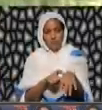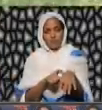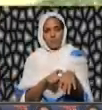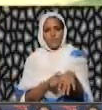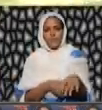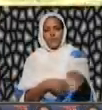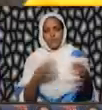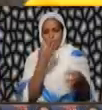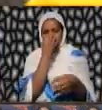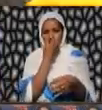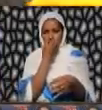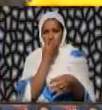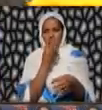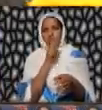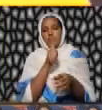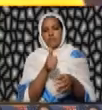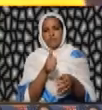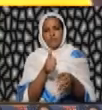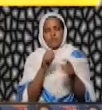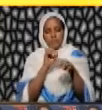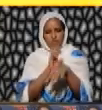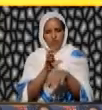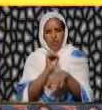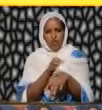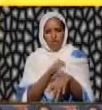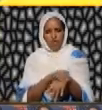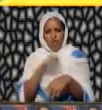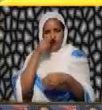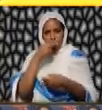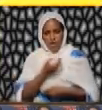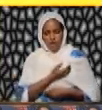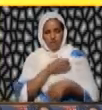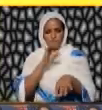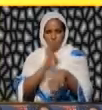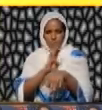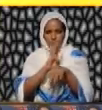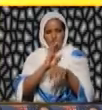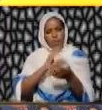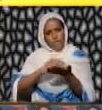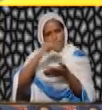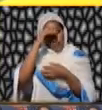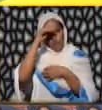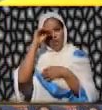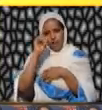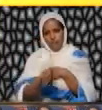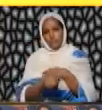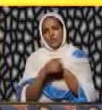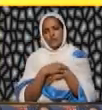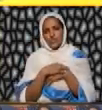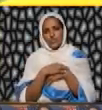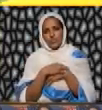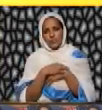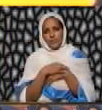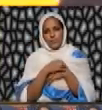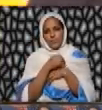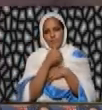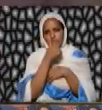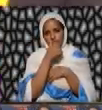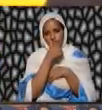ሰዓት እንዳያኮርፉ ይመክራል። ህጻናት በትግርታ መማር አለባቸው። እኛ